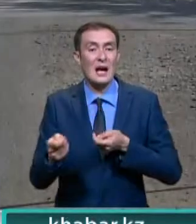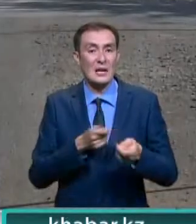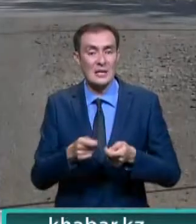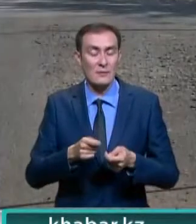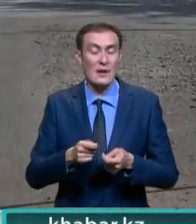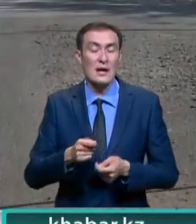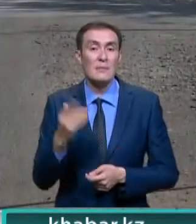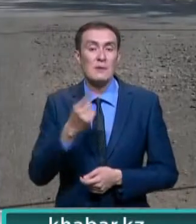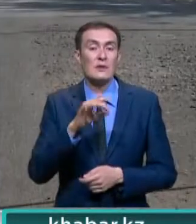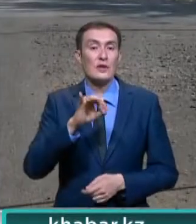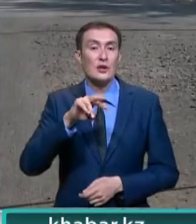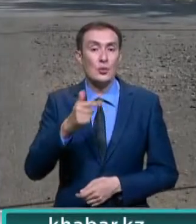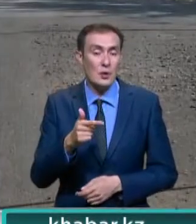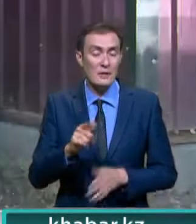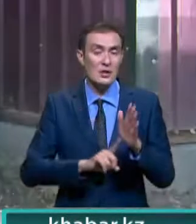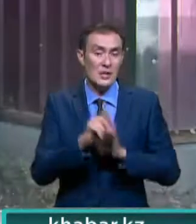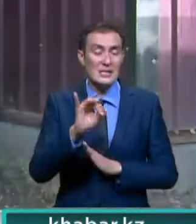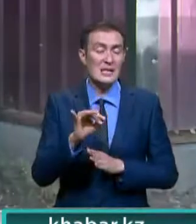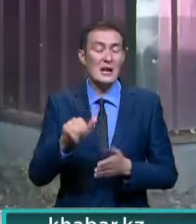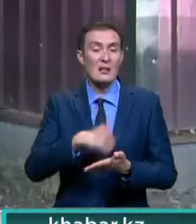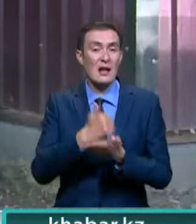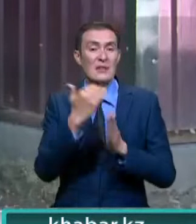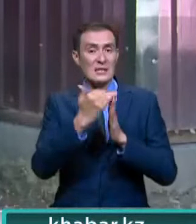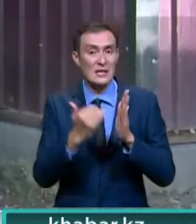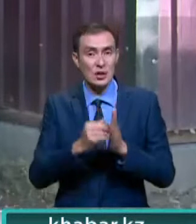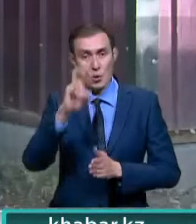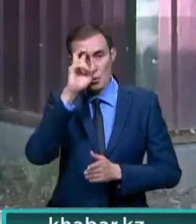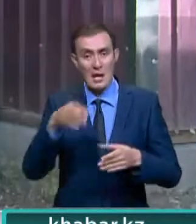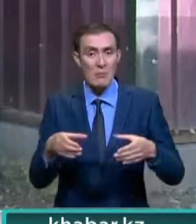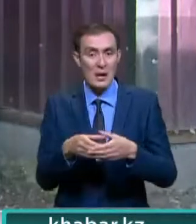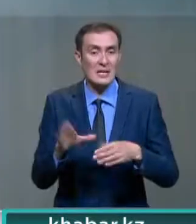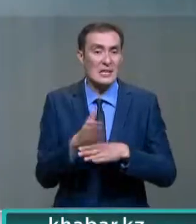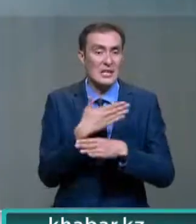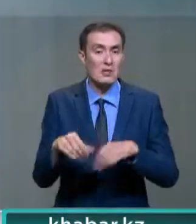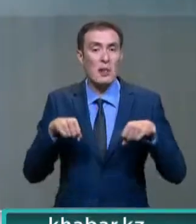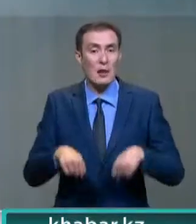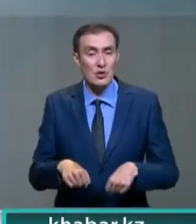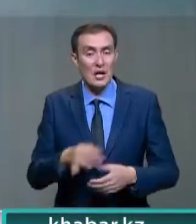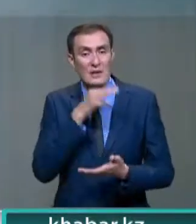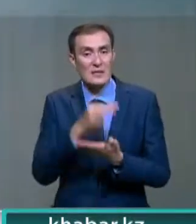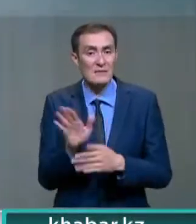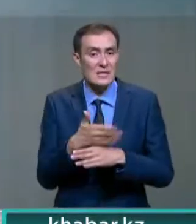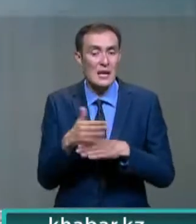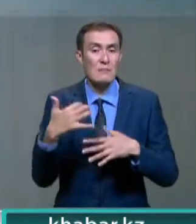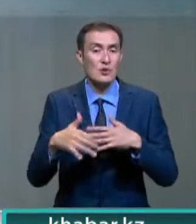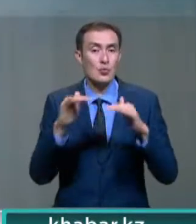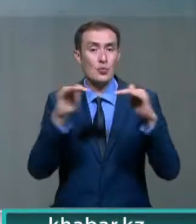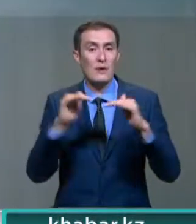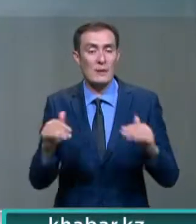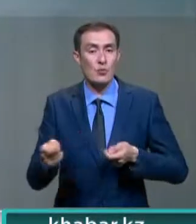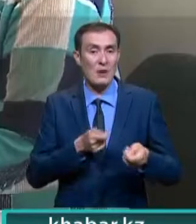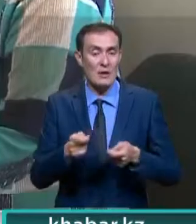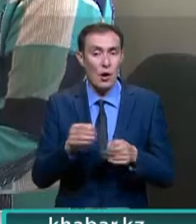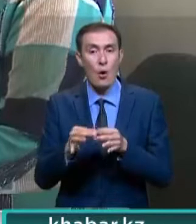выпадают на конец июля, и в этом контексте одна из главных задач госаппарата – четко разграничить полномочия и ответственность между уровнями управления